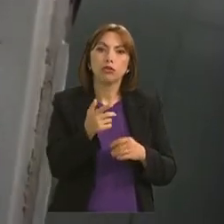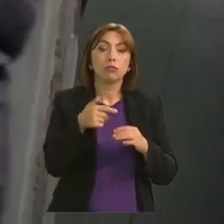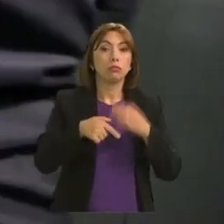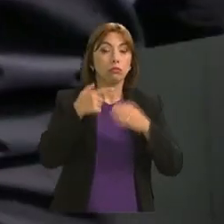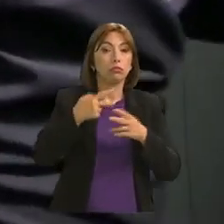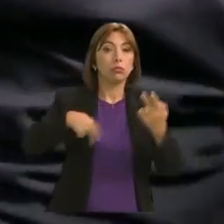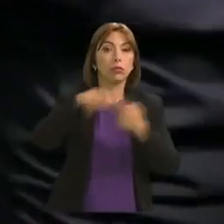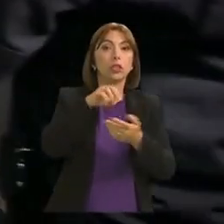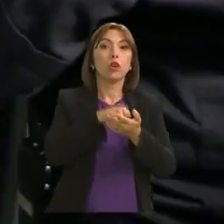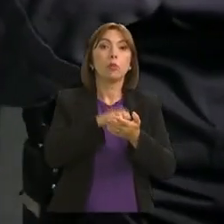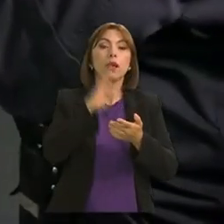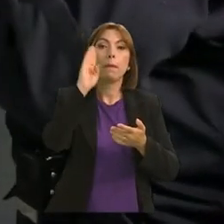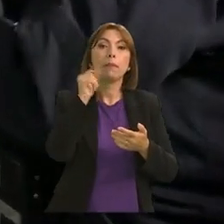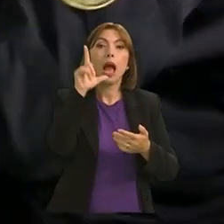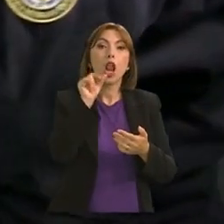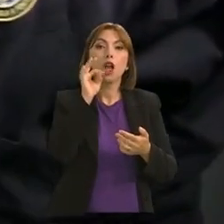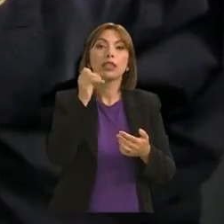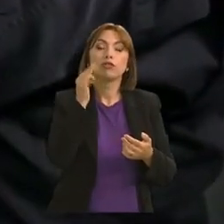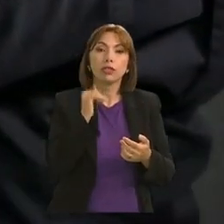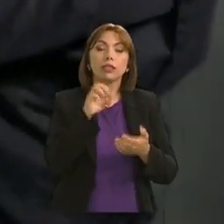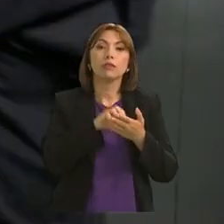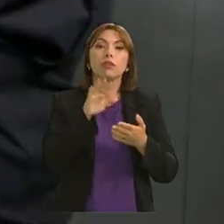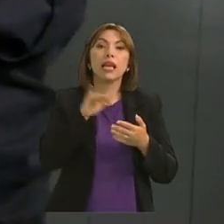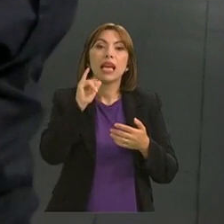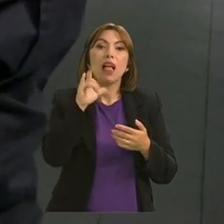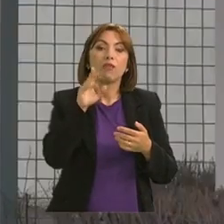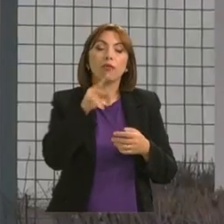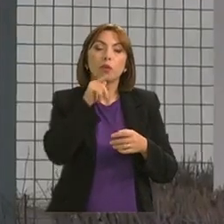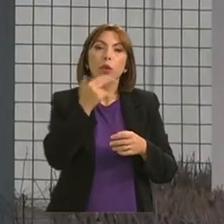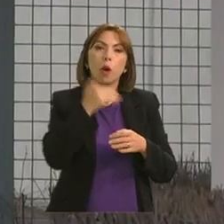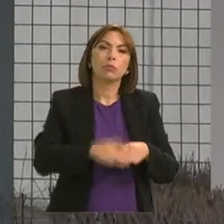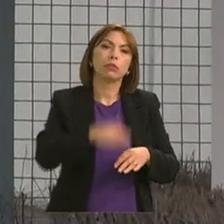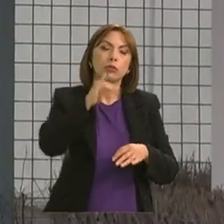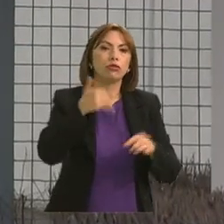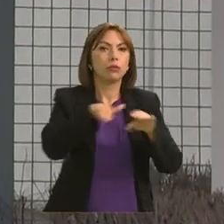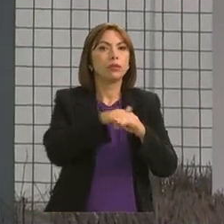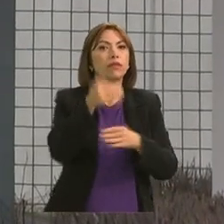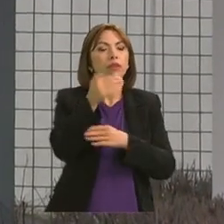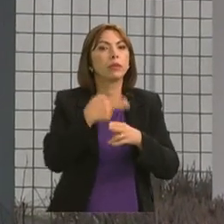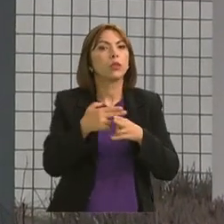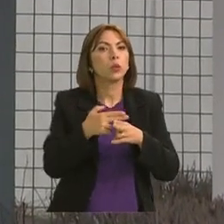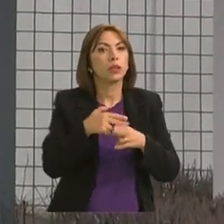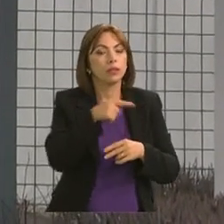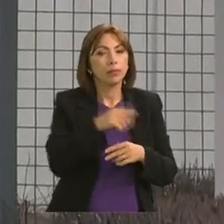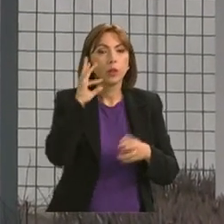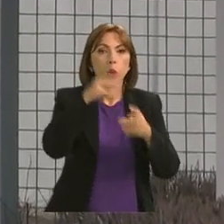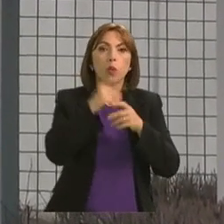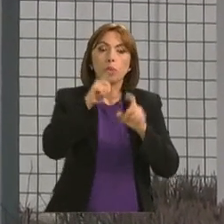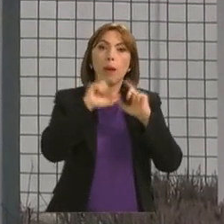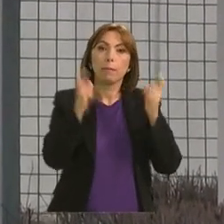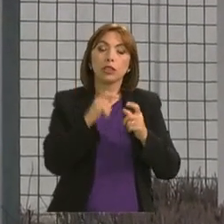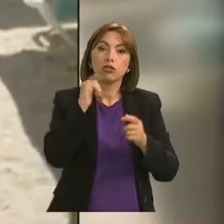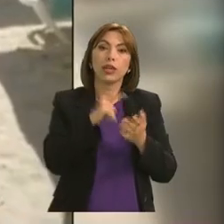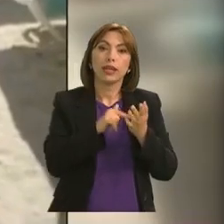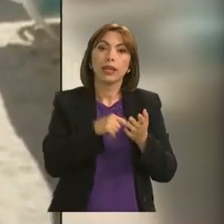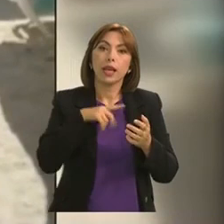s-a întors în comuna Balotești din Ilfov, acolo unde a copilărit și s-a angajat la firma de salubrizare. Locuiește într-un apartament, iar